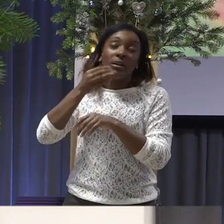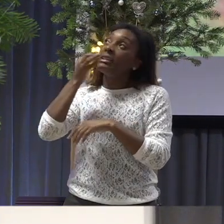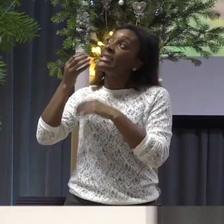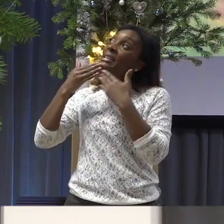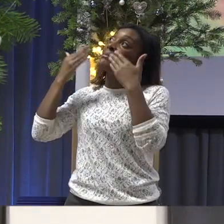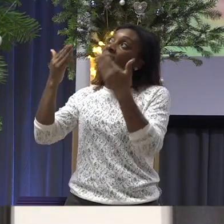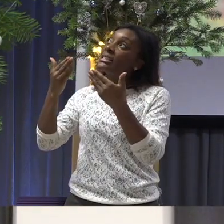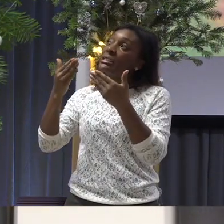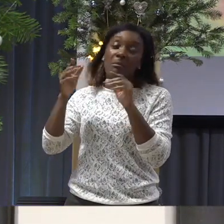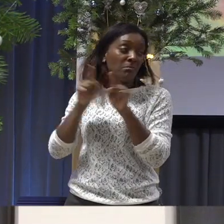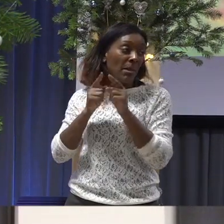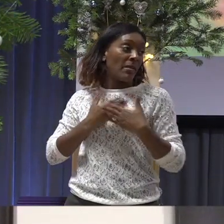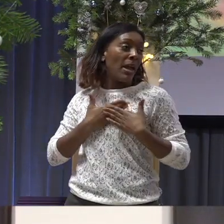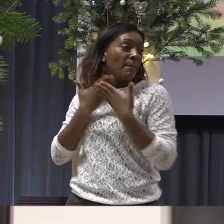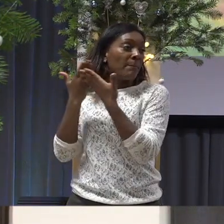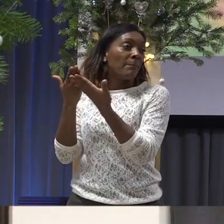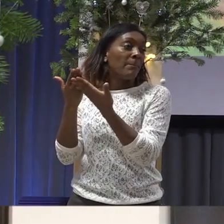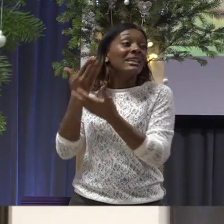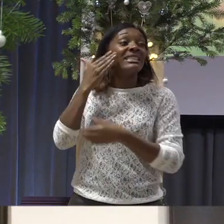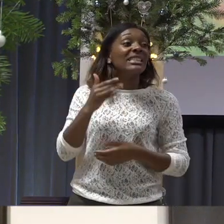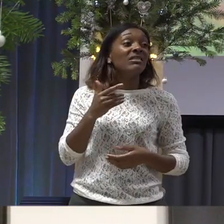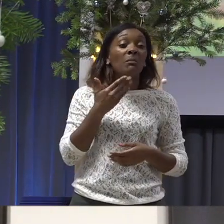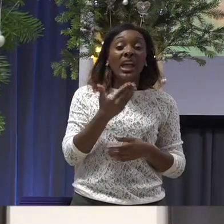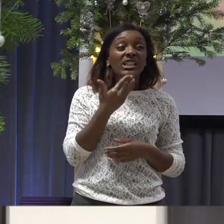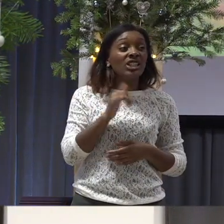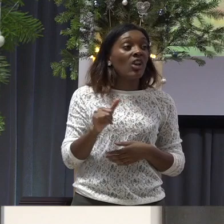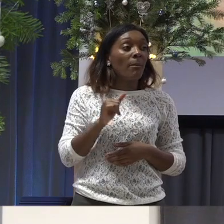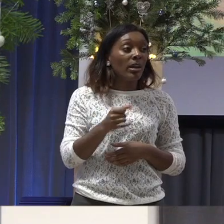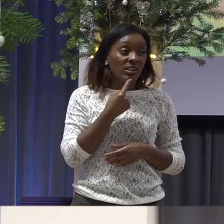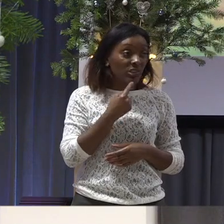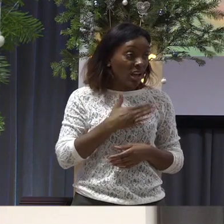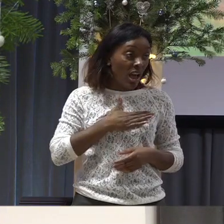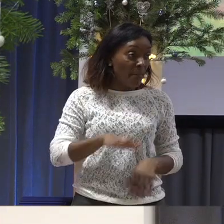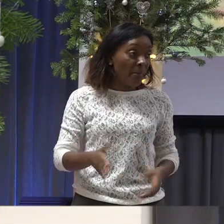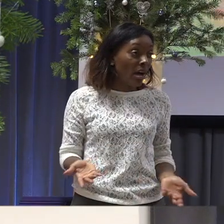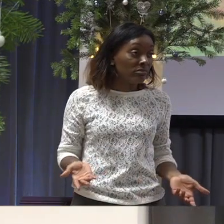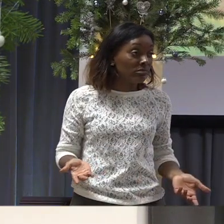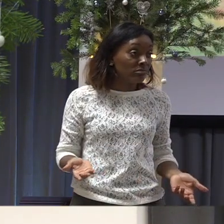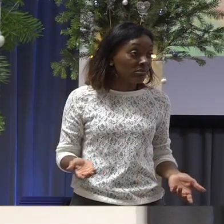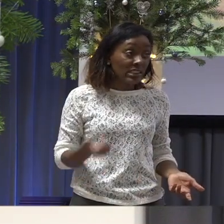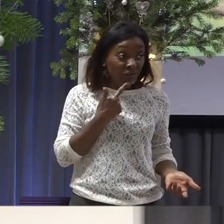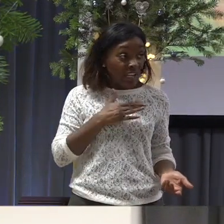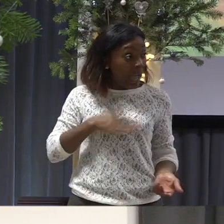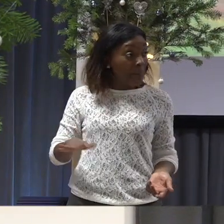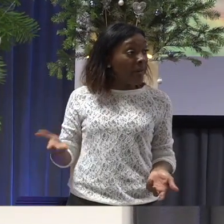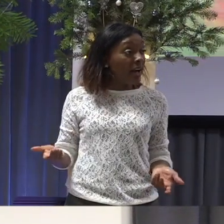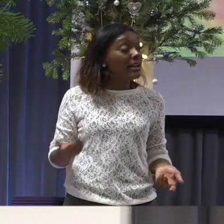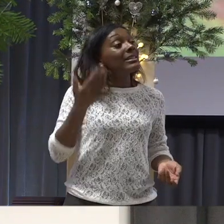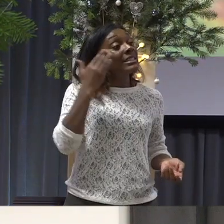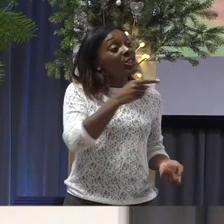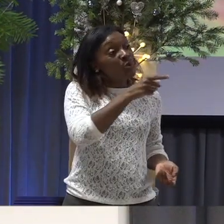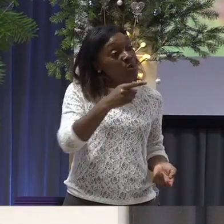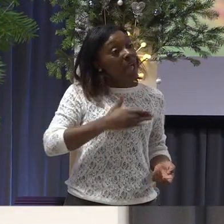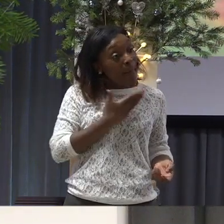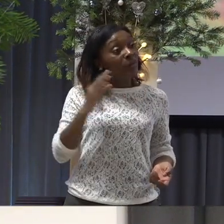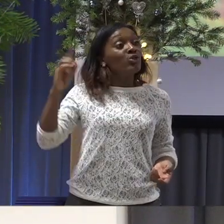Étroitement liée à l'amour. Celui qui ne reconnaît pas, il n'aime pas l'autre. Donc, si j'aime Dieu, je dois reconnaître les bienfaits de l'Éternel dans